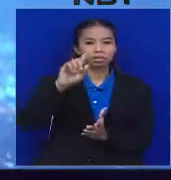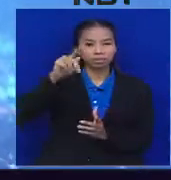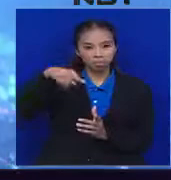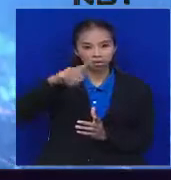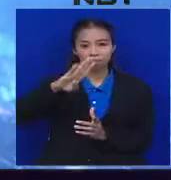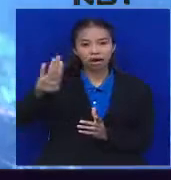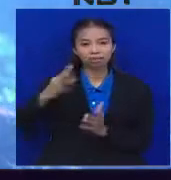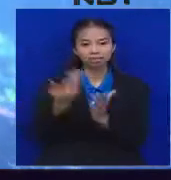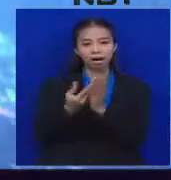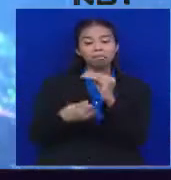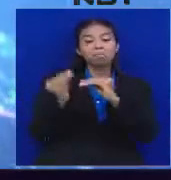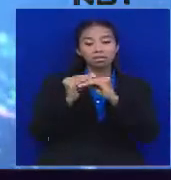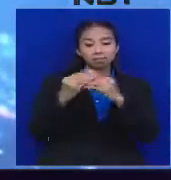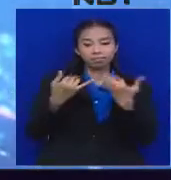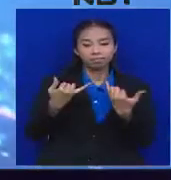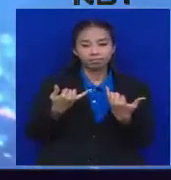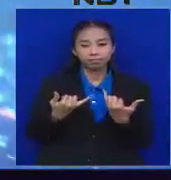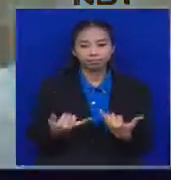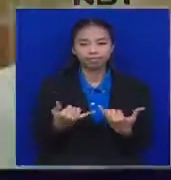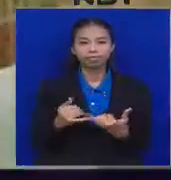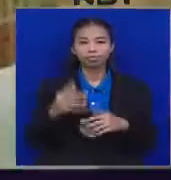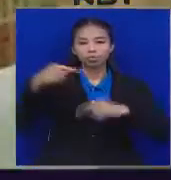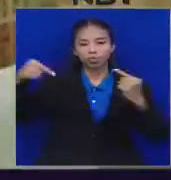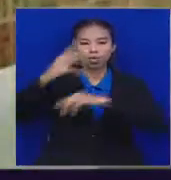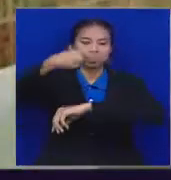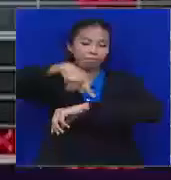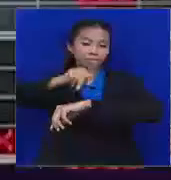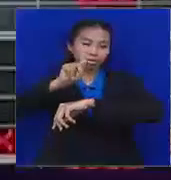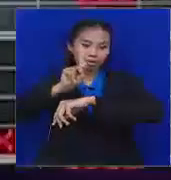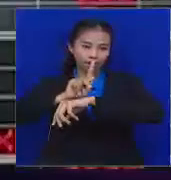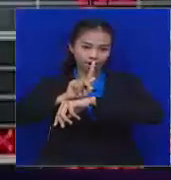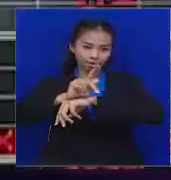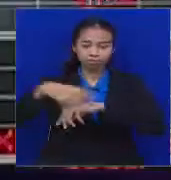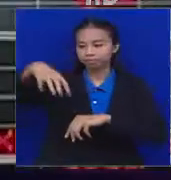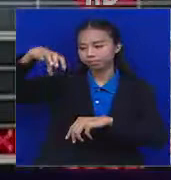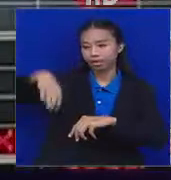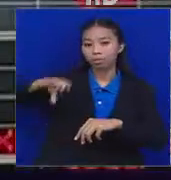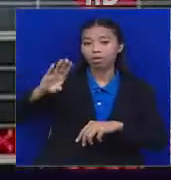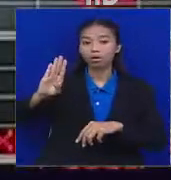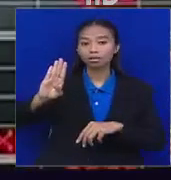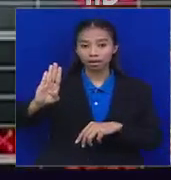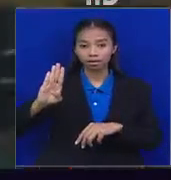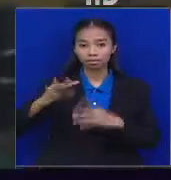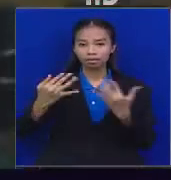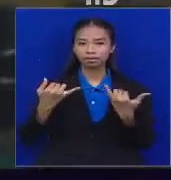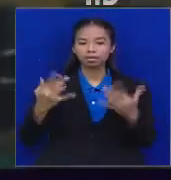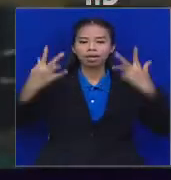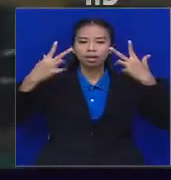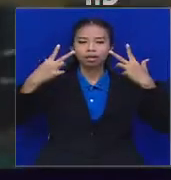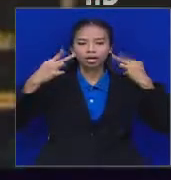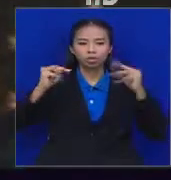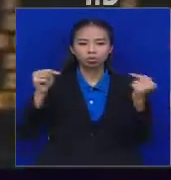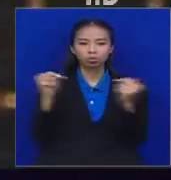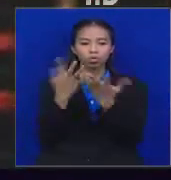บาทแล้วค่ะด้านนายไพบูลย์ ณรินทรางกูลประธานเจ้าหน้าที่บริหารบริษัทหลักทรัพย์ทิสโก้และนายกสมาค